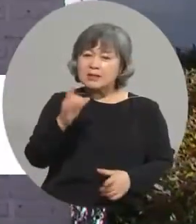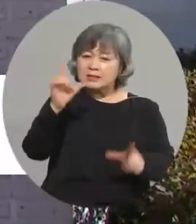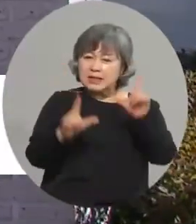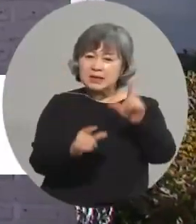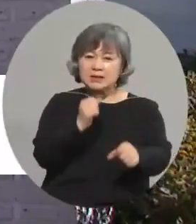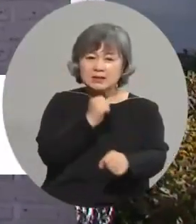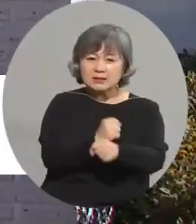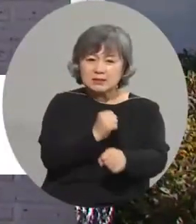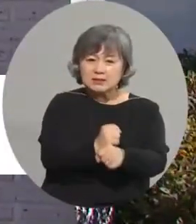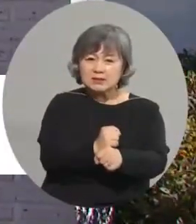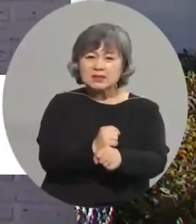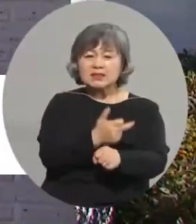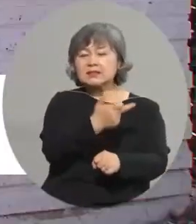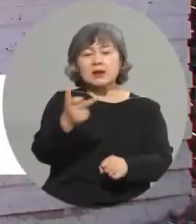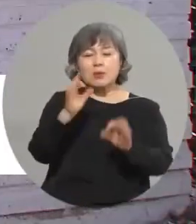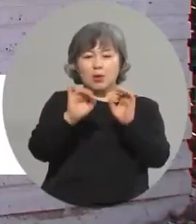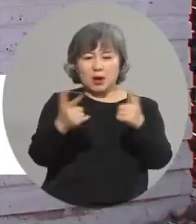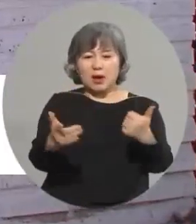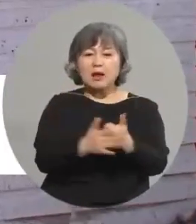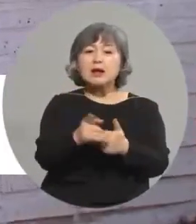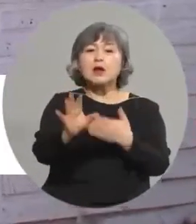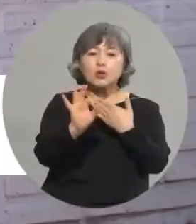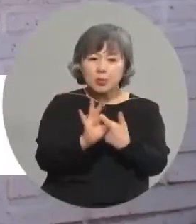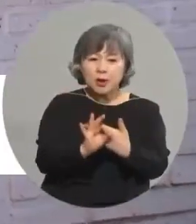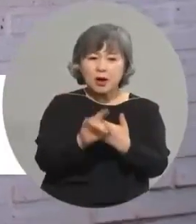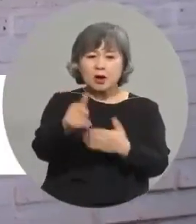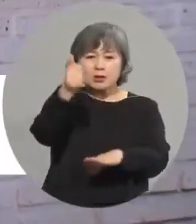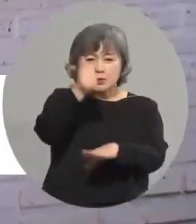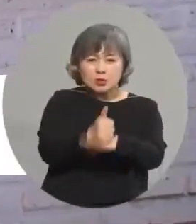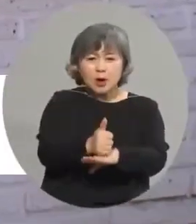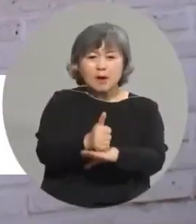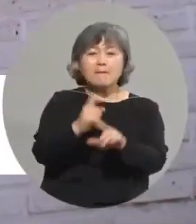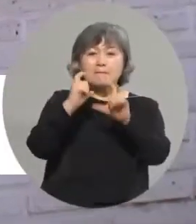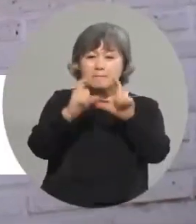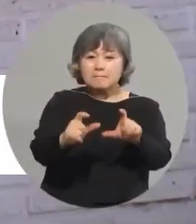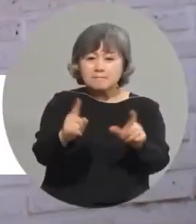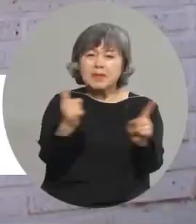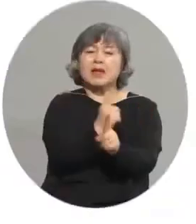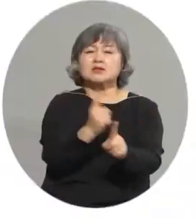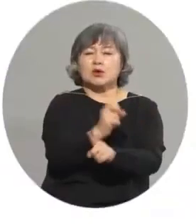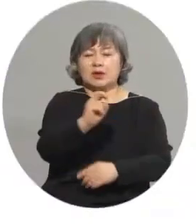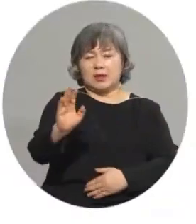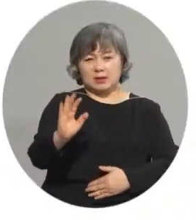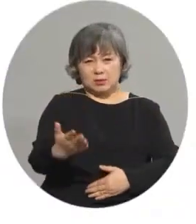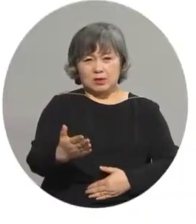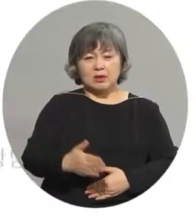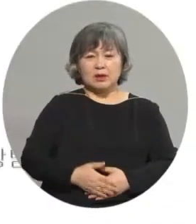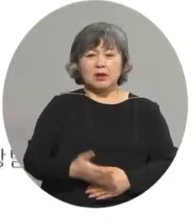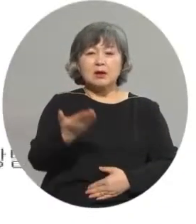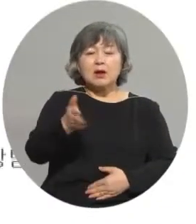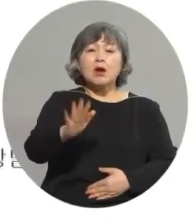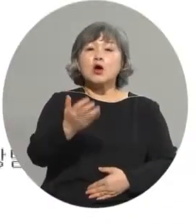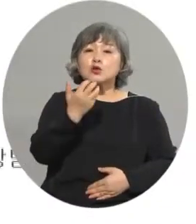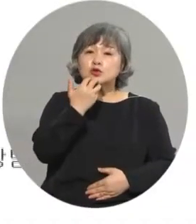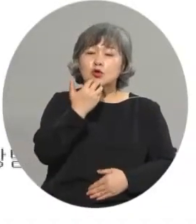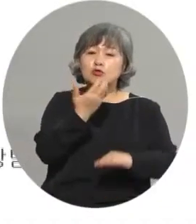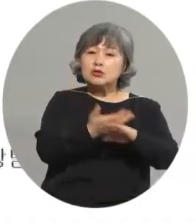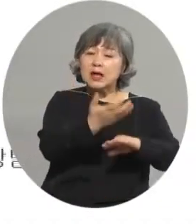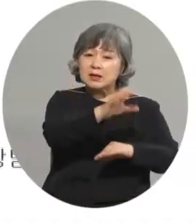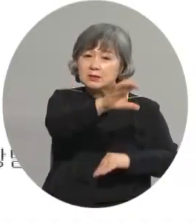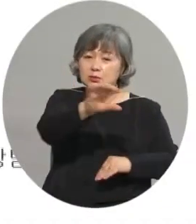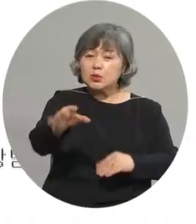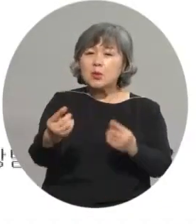8 생각하지만 배짱은 차례를 잘하는거 마치 차수 초상 하지만 서울 등 다른 지역에도